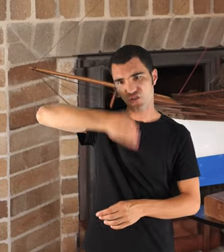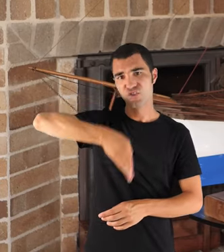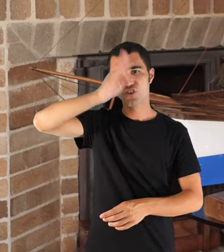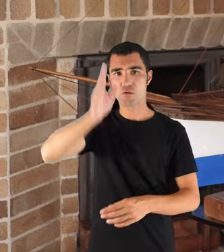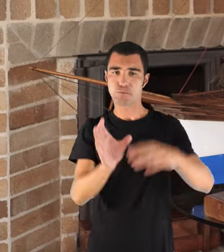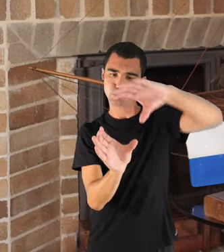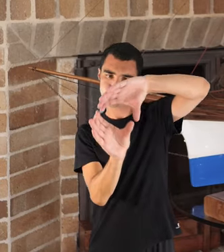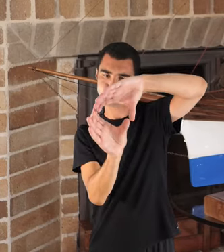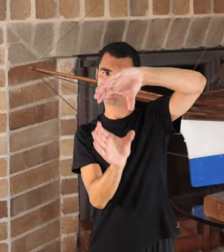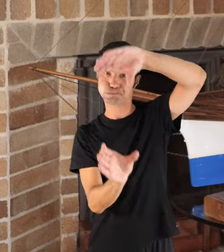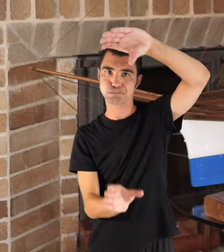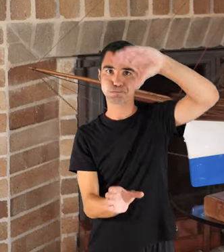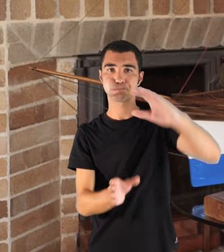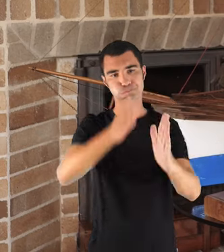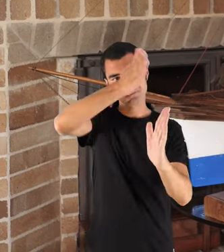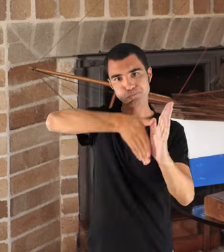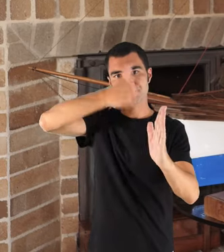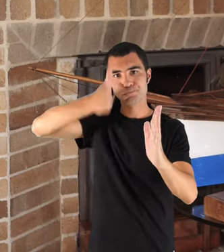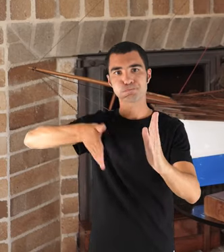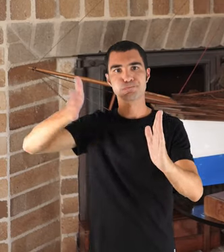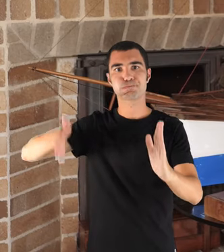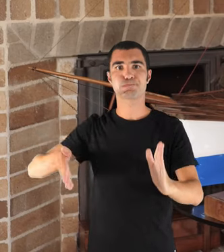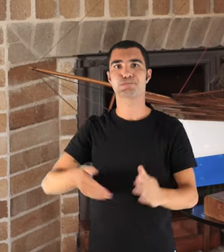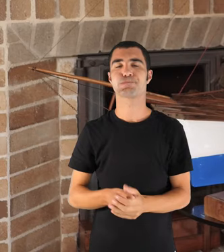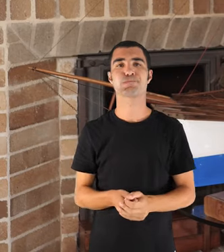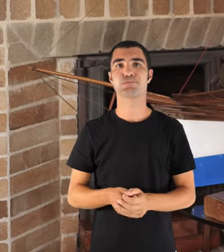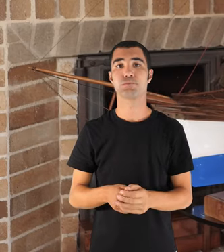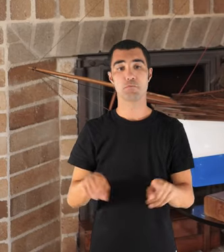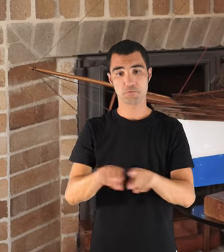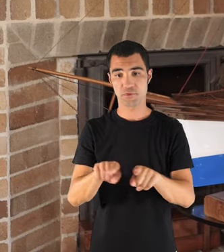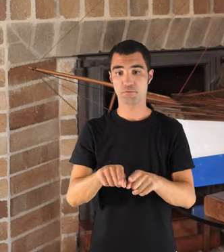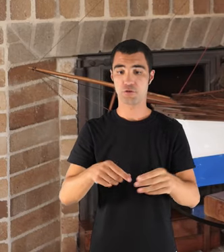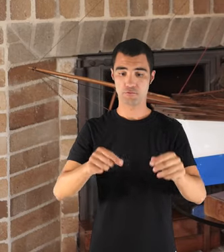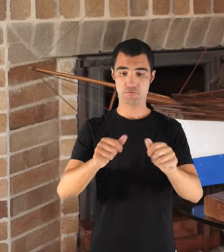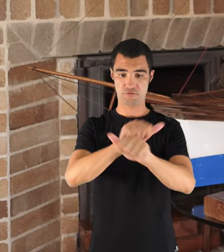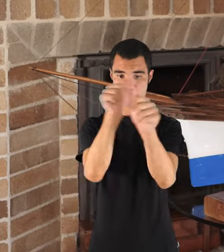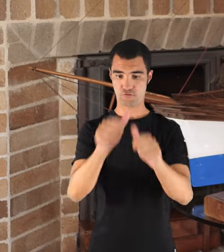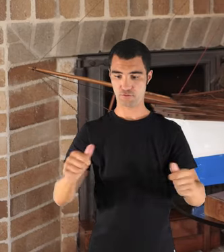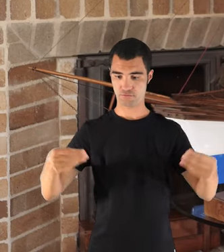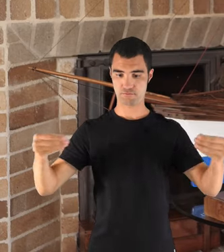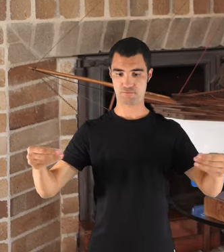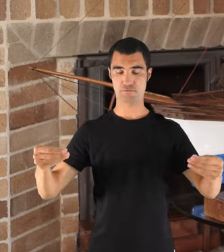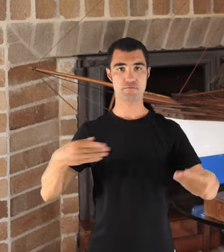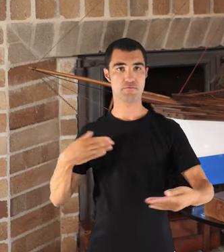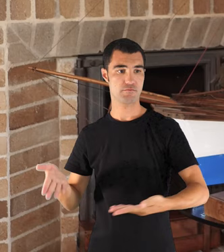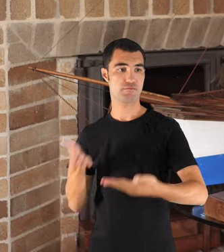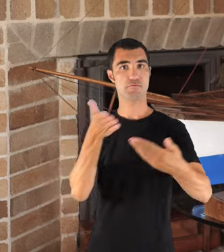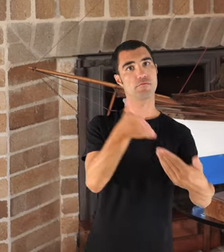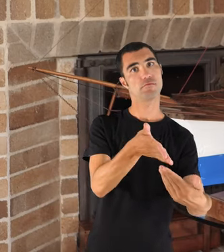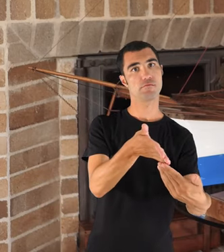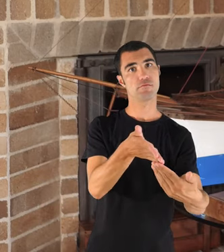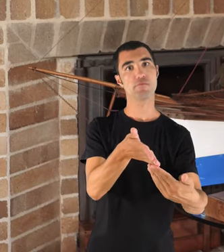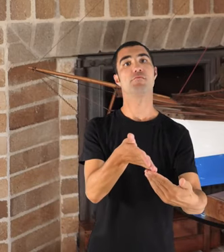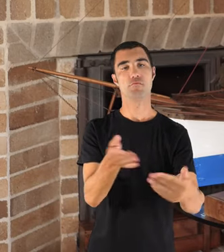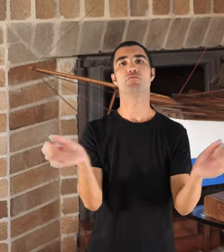gruixos, les tallades, perquè m'entenguis, d'aquestes peces, de la manera i dels gruixos que tu els havies de